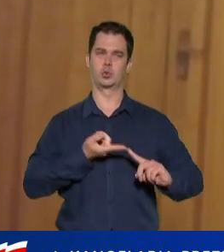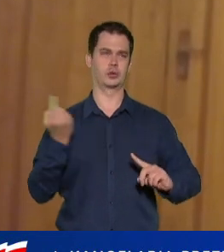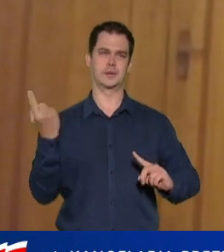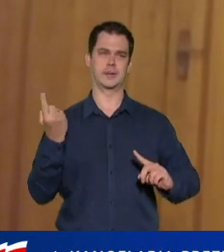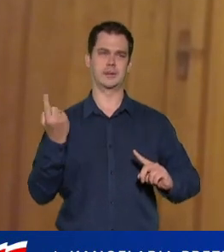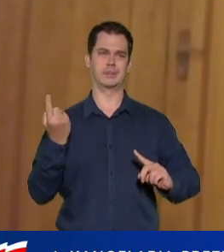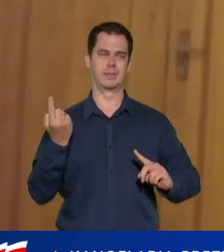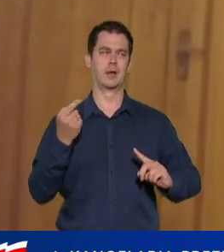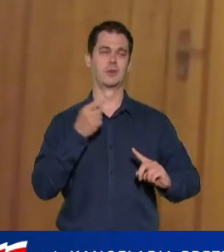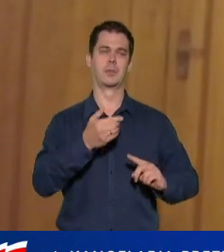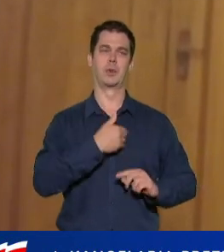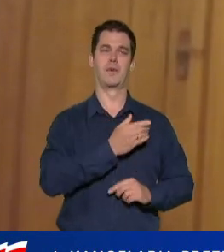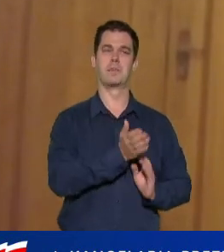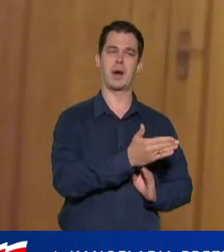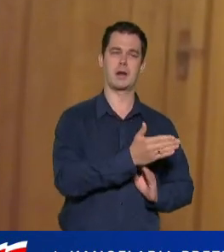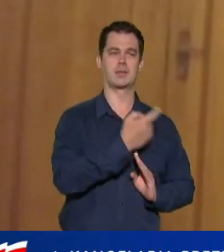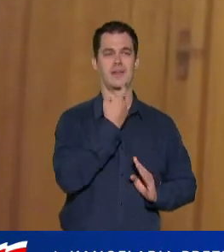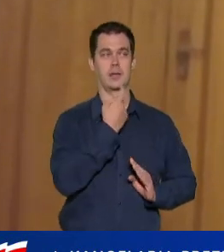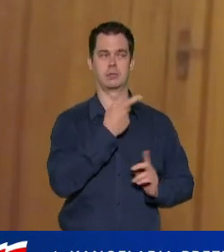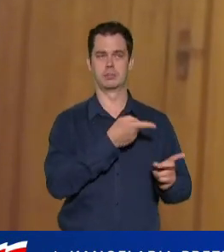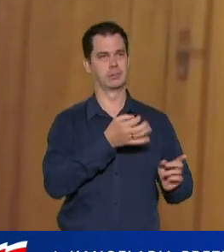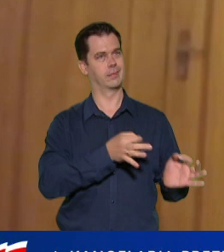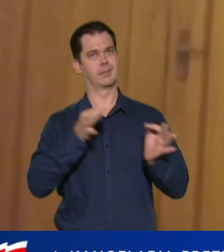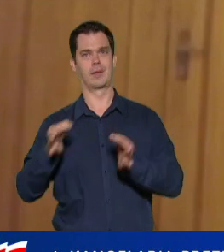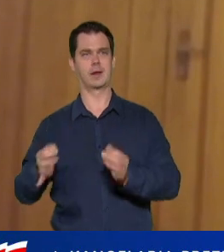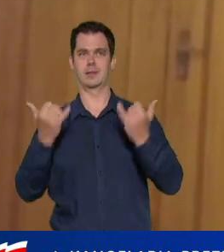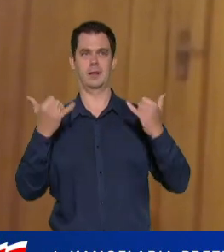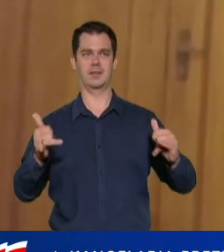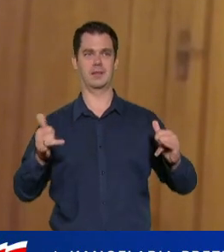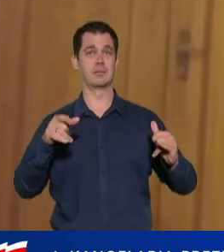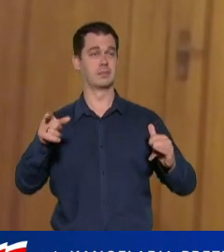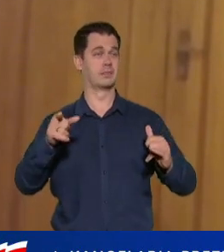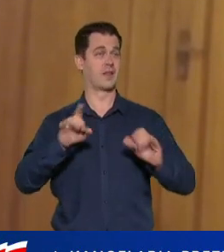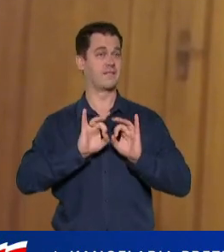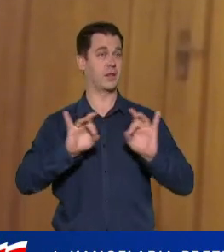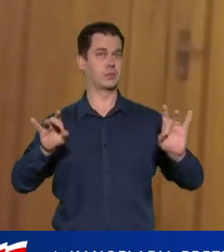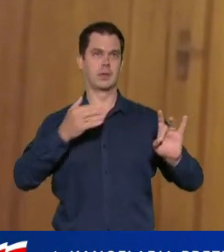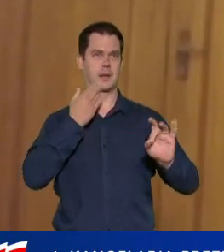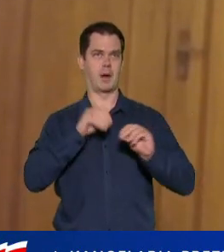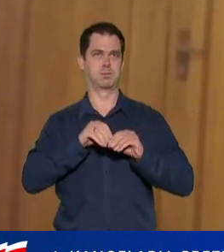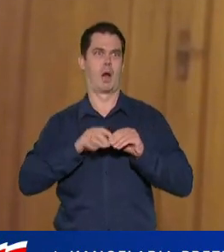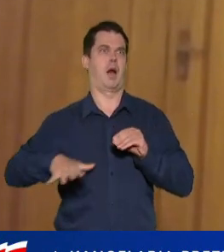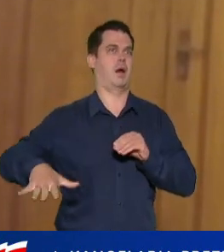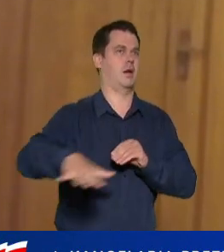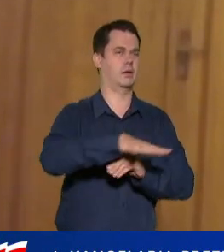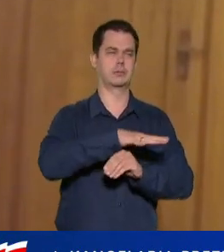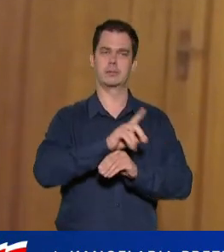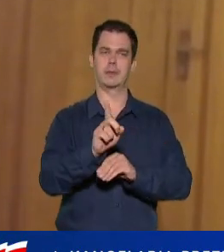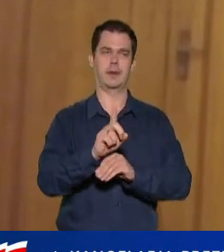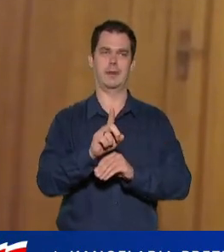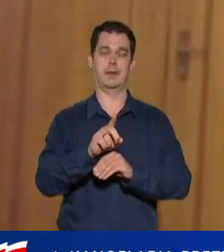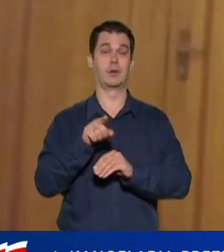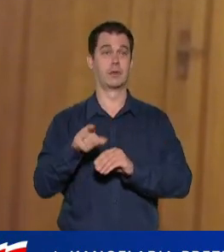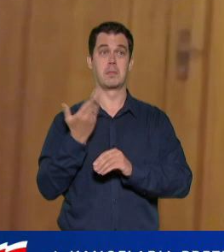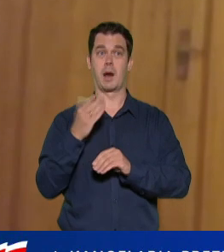sytuacji, z jaką mieliśmy do czynienia w marcu i kwietniu. Dziś wirus nie wybucha w ogniskach. Dziś wirus jest